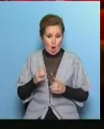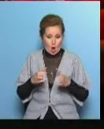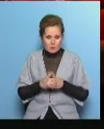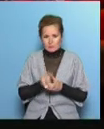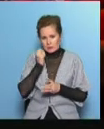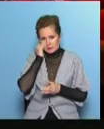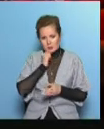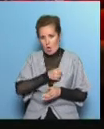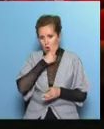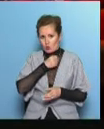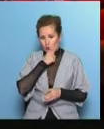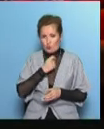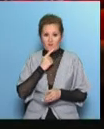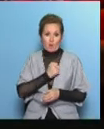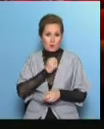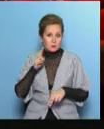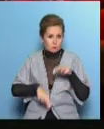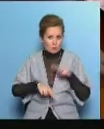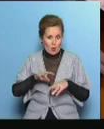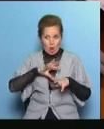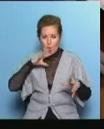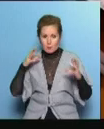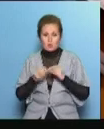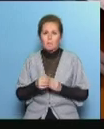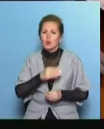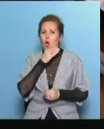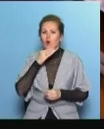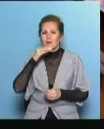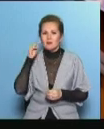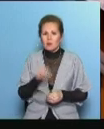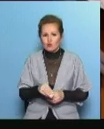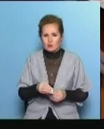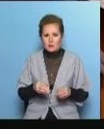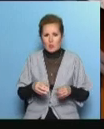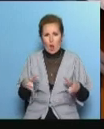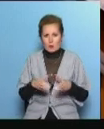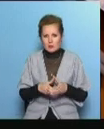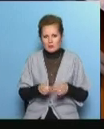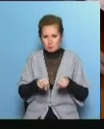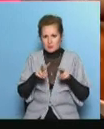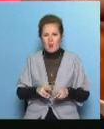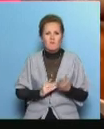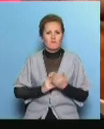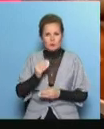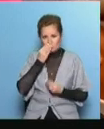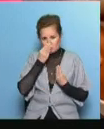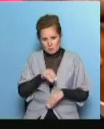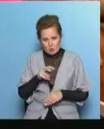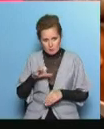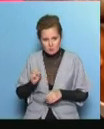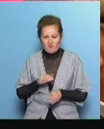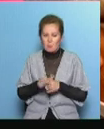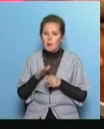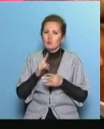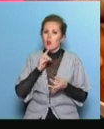в системе военно строительного комплекса. Многотысячный коллектив специалистов высокого класса, которые выполняют сложнейшие задачи во